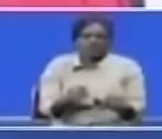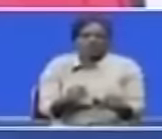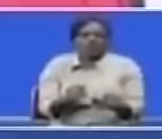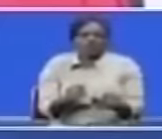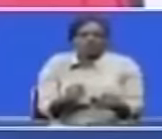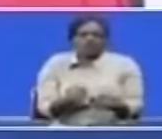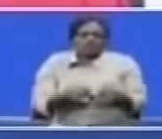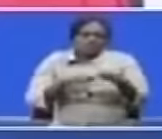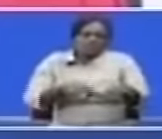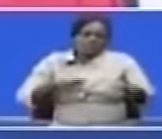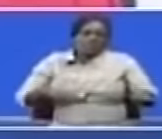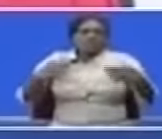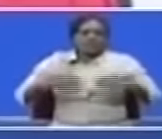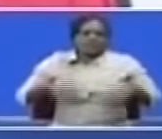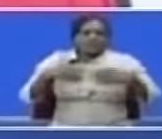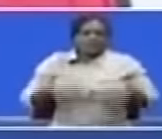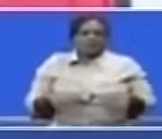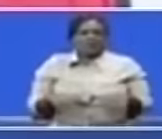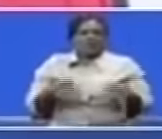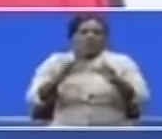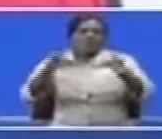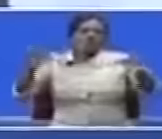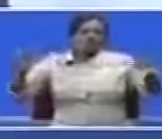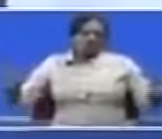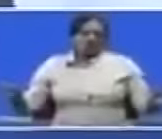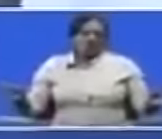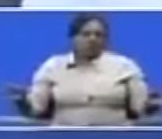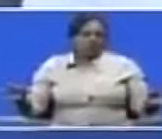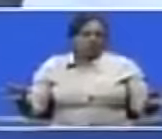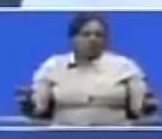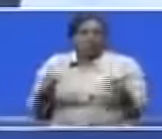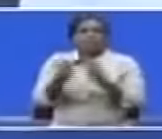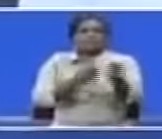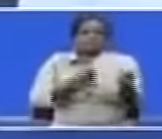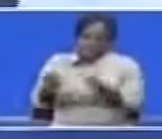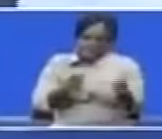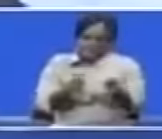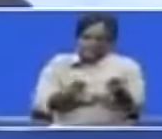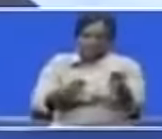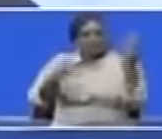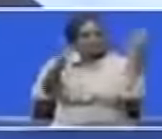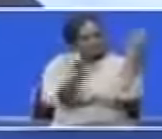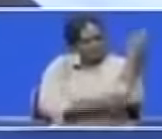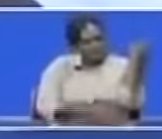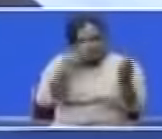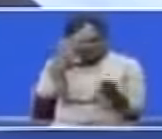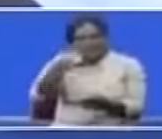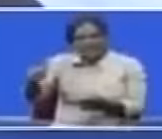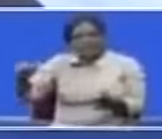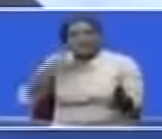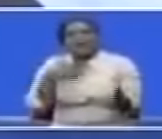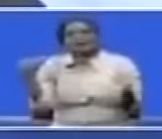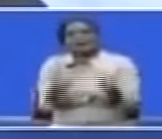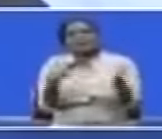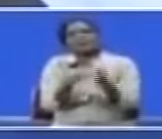kwa kiu all the way mpaka karibu Kombani. Management ikiwa ndio imesumbuka, mbona parasato zingine hazina shida hapa